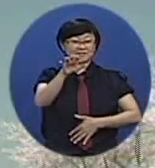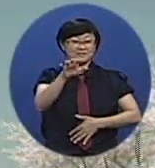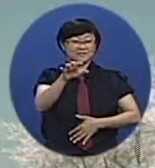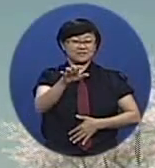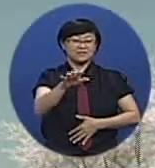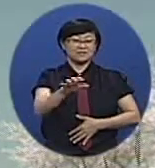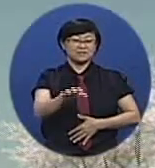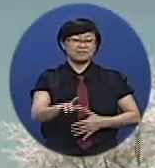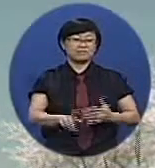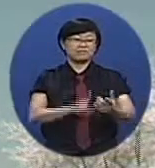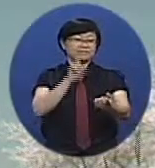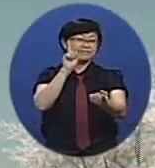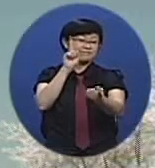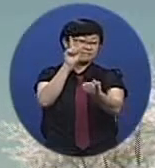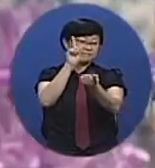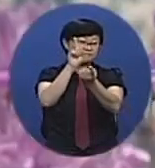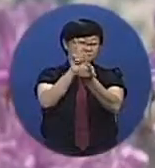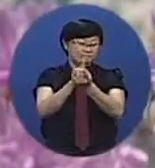앞에서